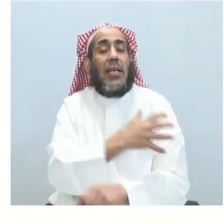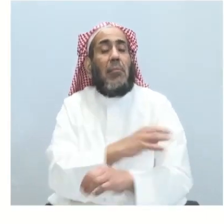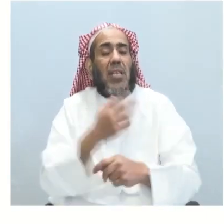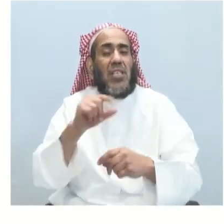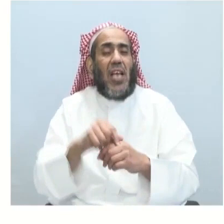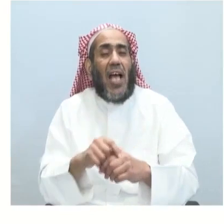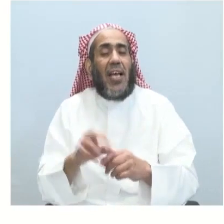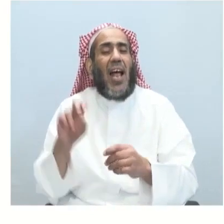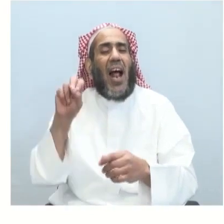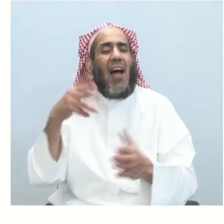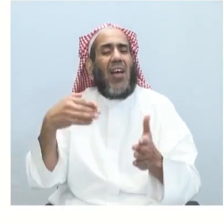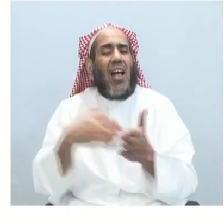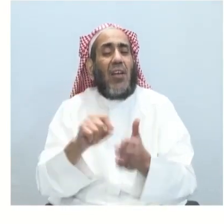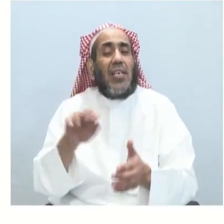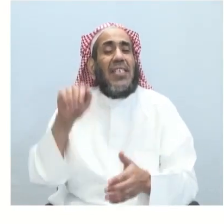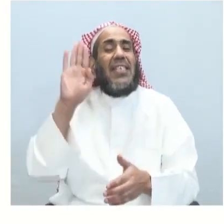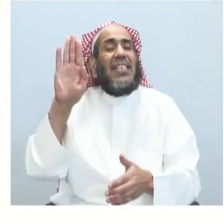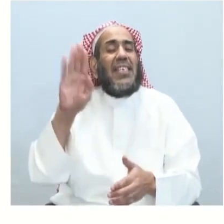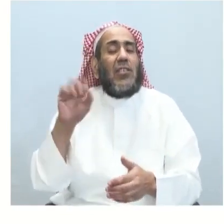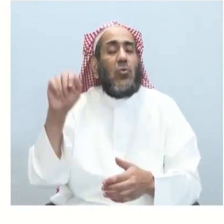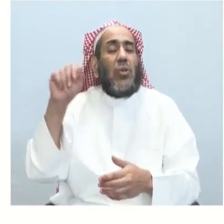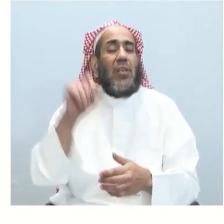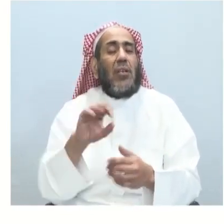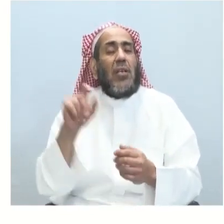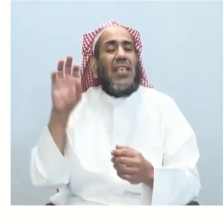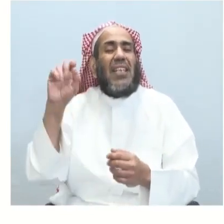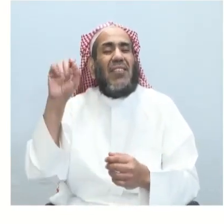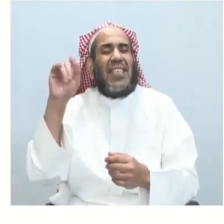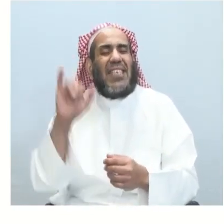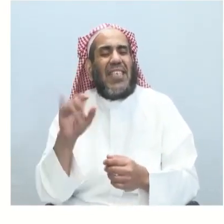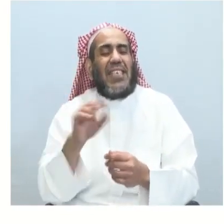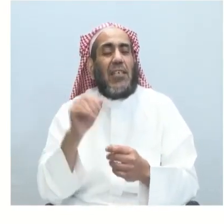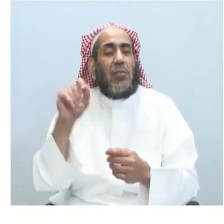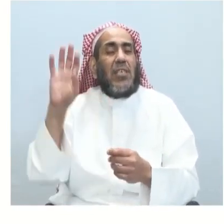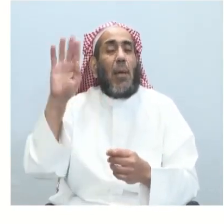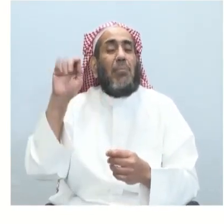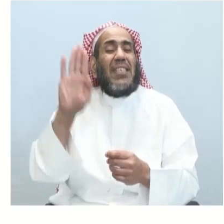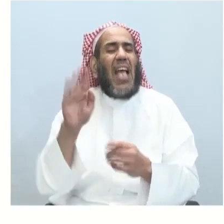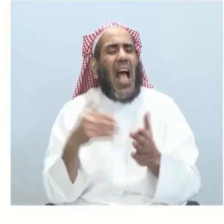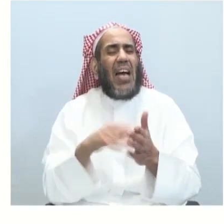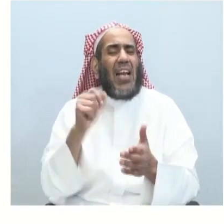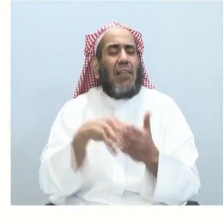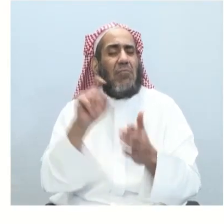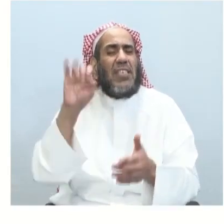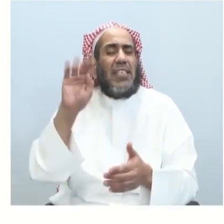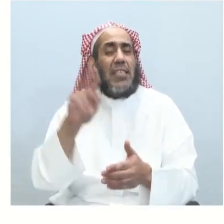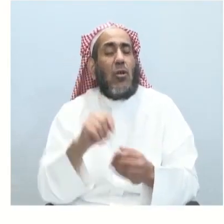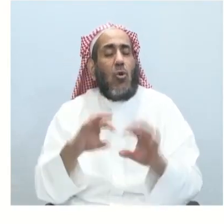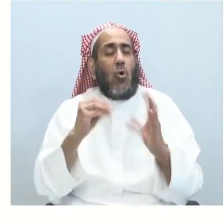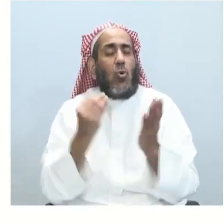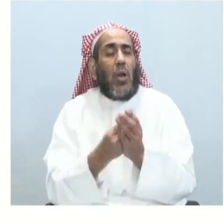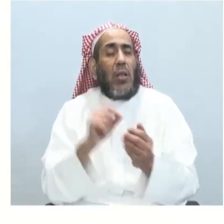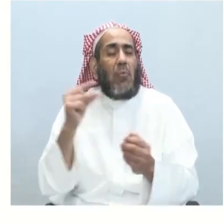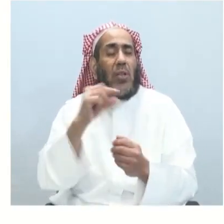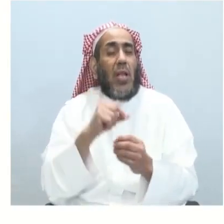قافيه السين لاحظ هنا سينيه البحتري صنت نفسي عما يدنس نفسي وترفعت عن جد كل جبسي هنا السين واشتملت كثير